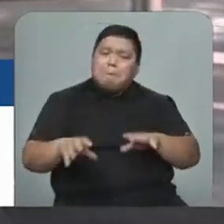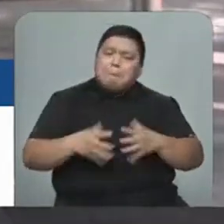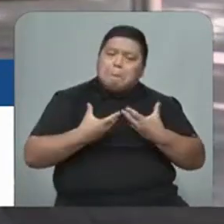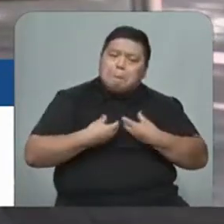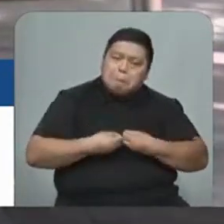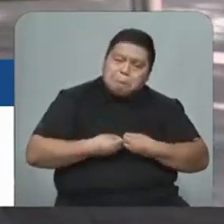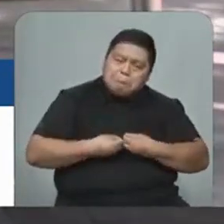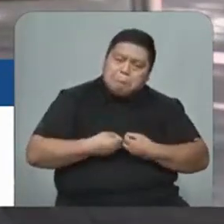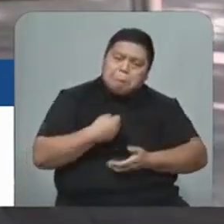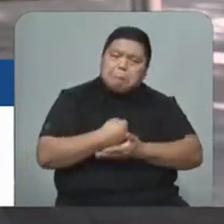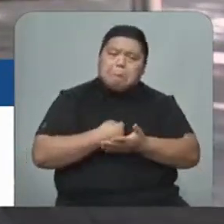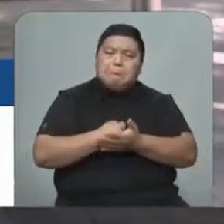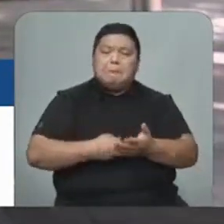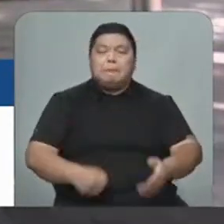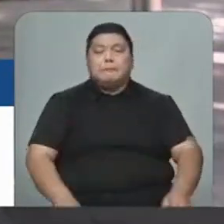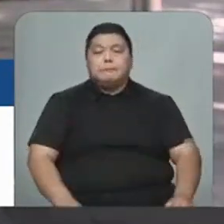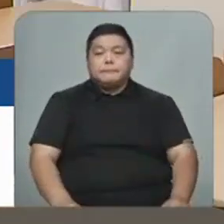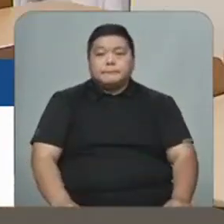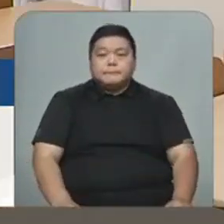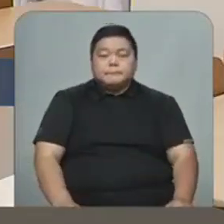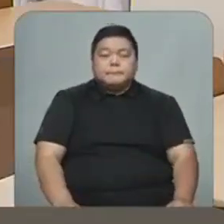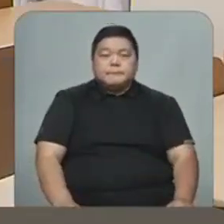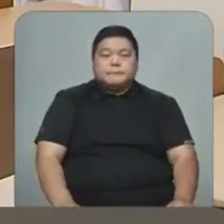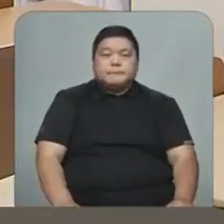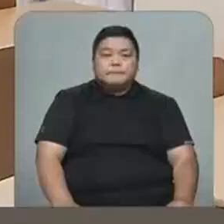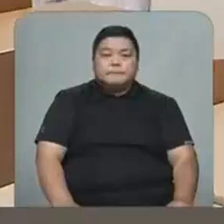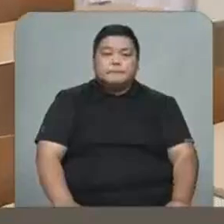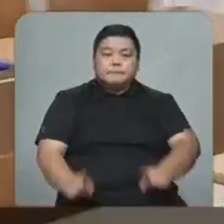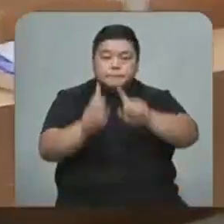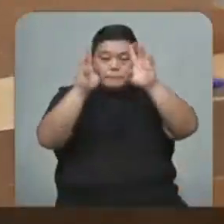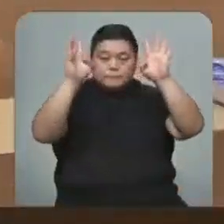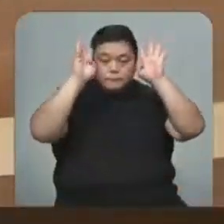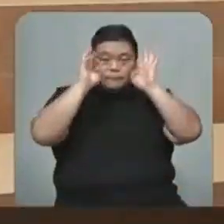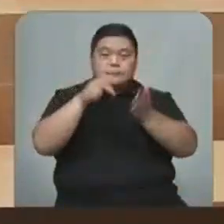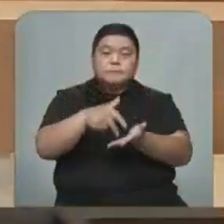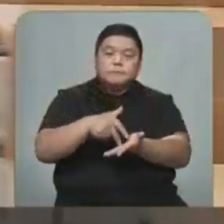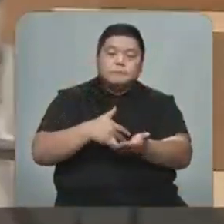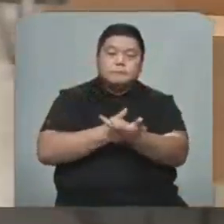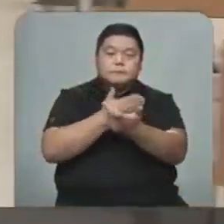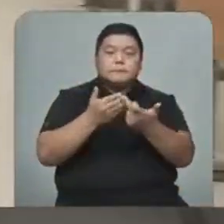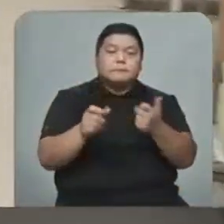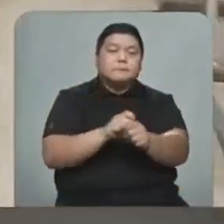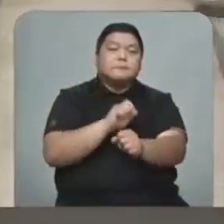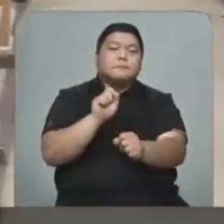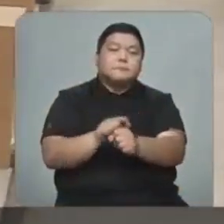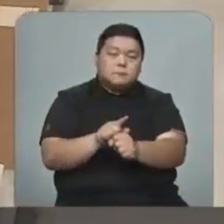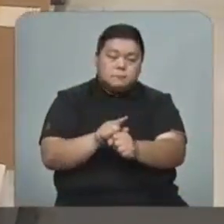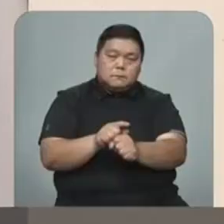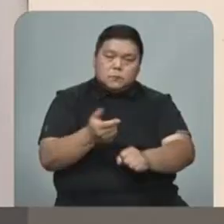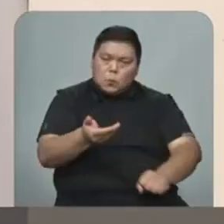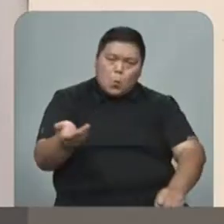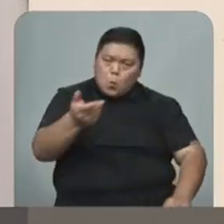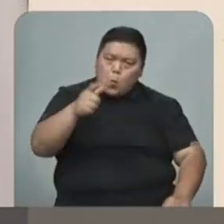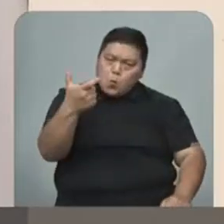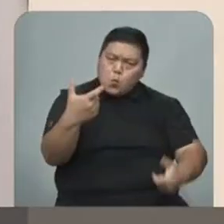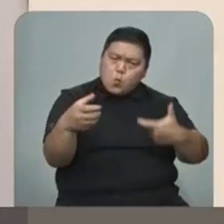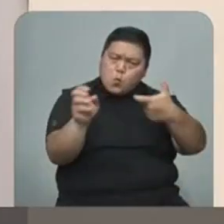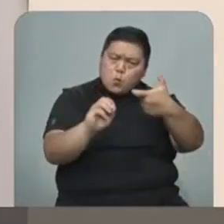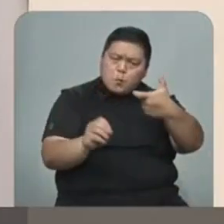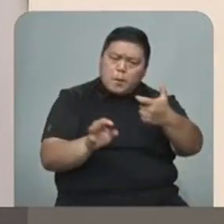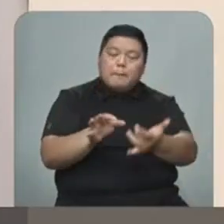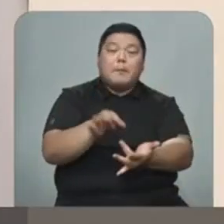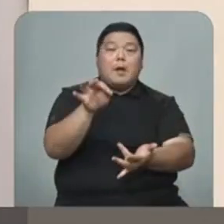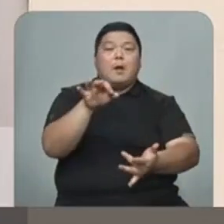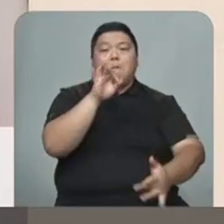하는 안타까운 마음이 많이 드는 거죠네 이에 대해 대학들은 강원도 여건상 단기간에 60% 이상 비율을